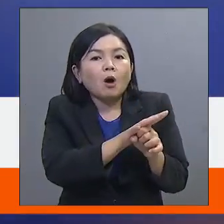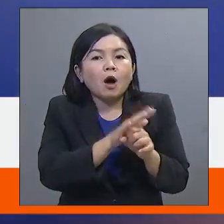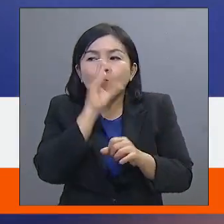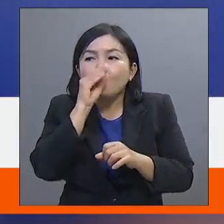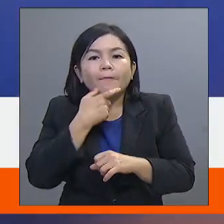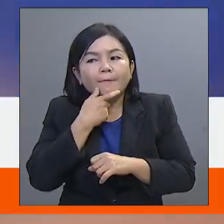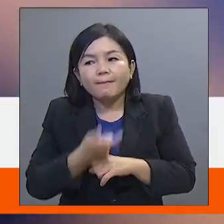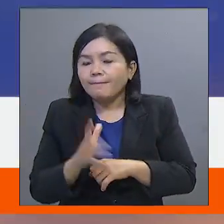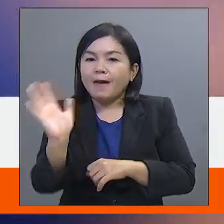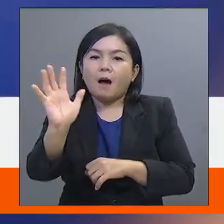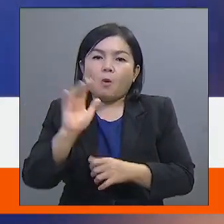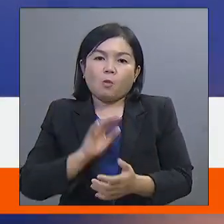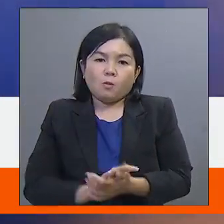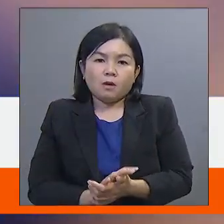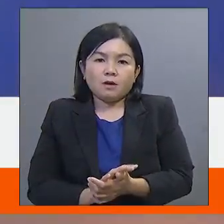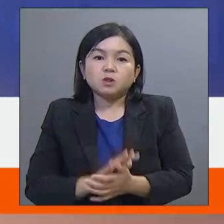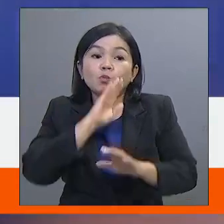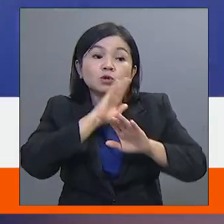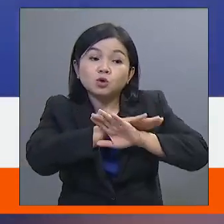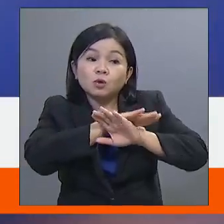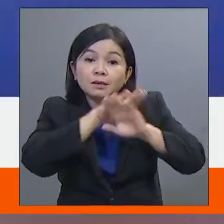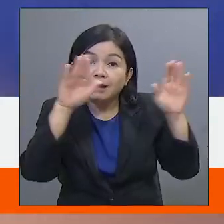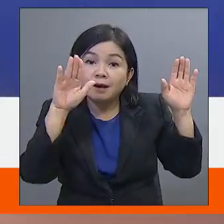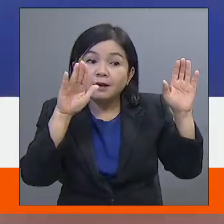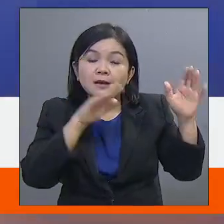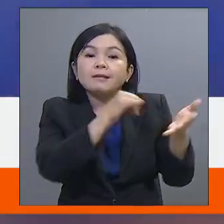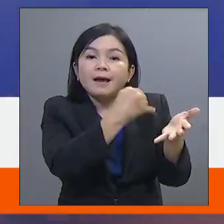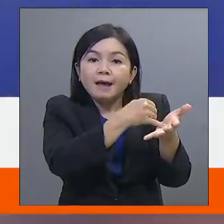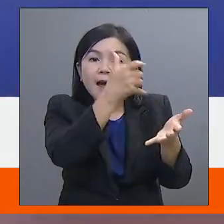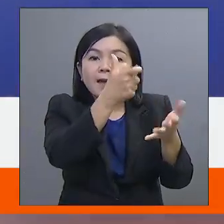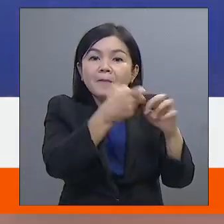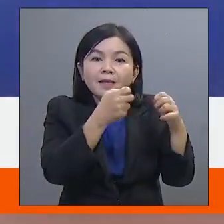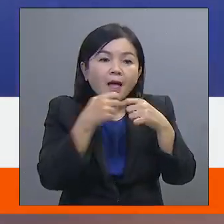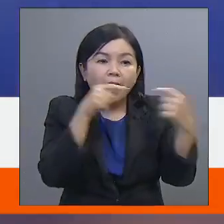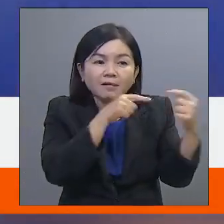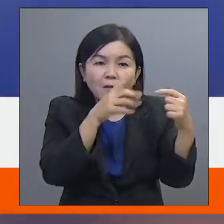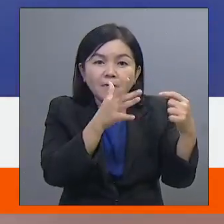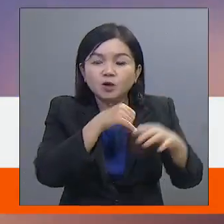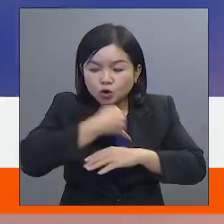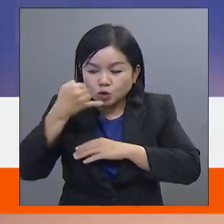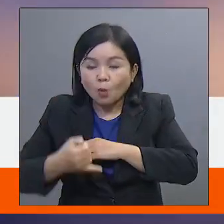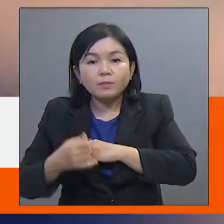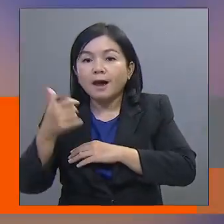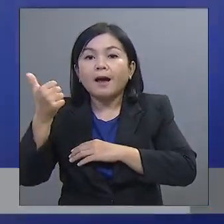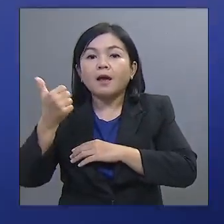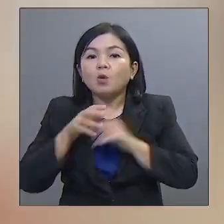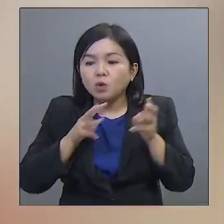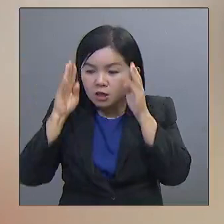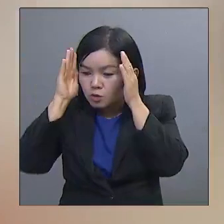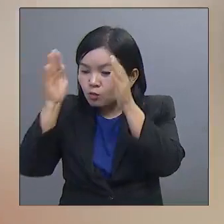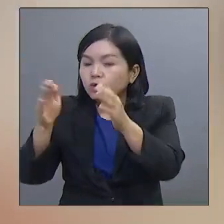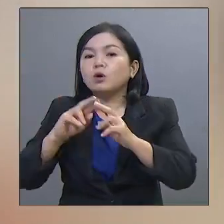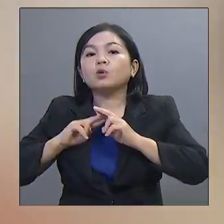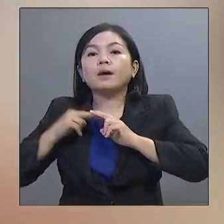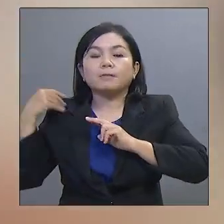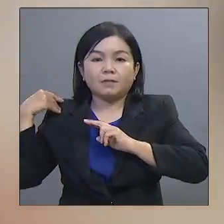อะไรอีกแล้วถ้าเขายกเลิกให้ผมด้วยดีโดยที่ไม่ได้มีประเด็นอะไรอีกผมก็จะจบเรื่องนี้แล้วผมจะเดินหน้าต่อจากนี้ไป